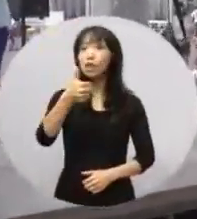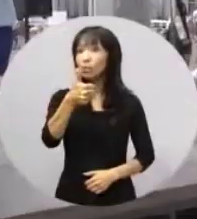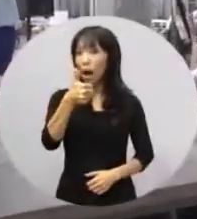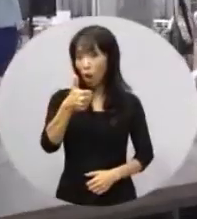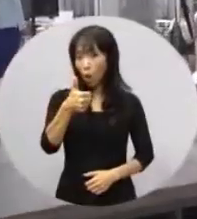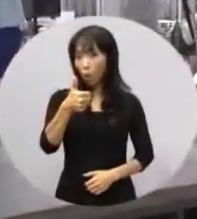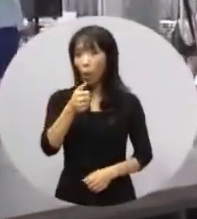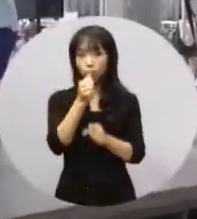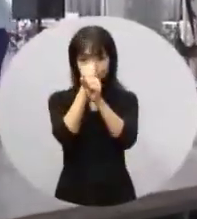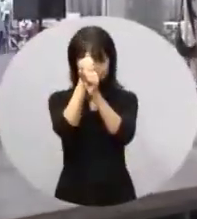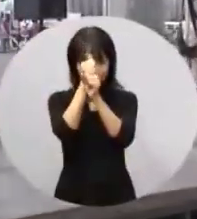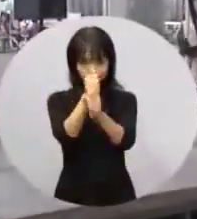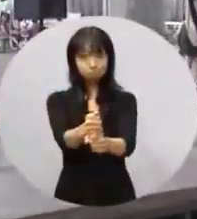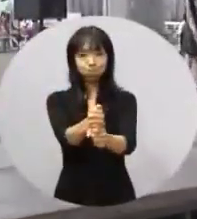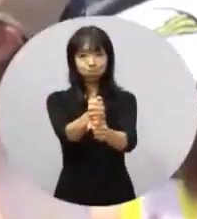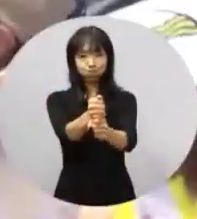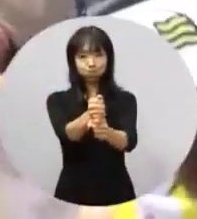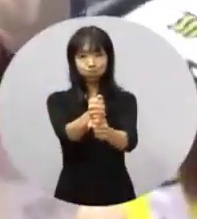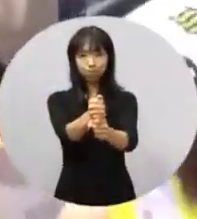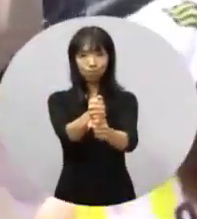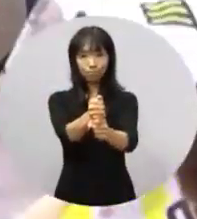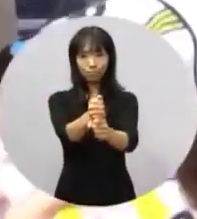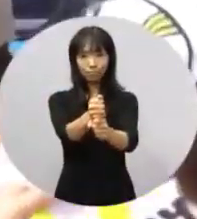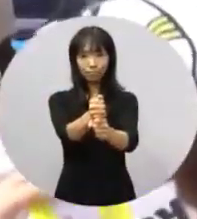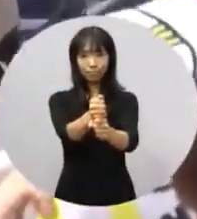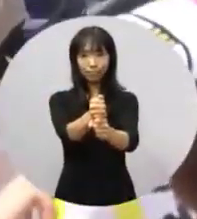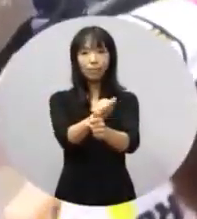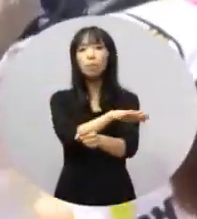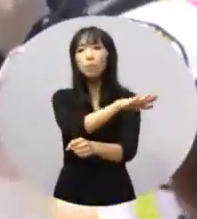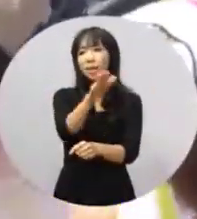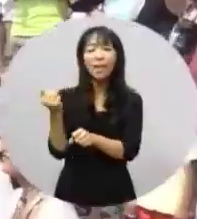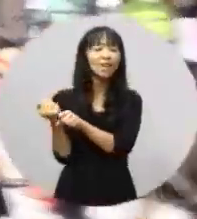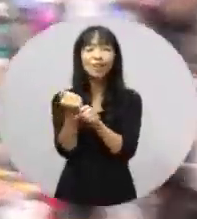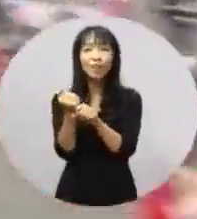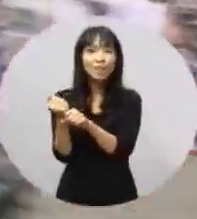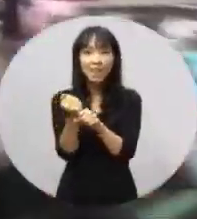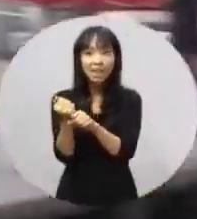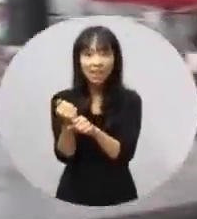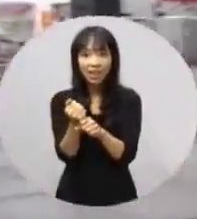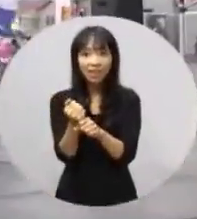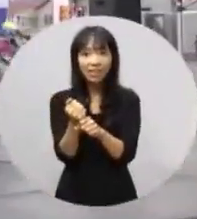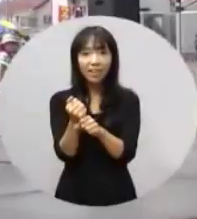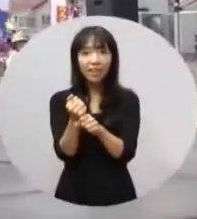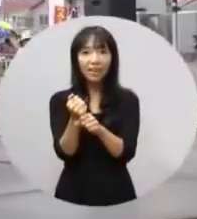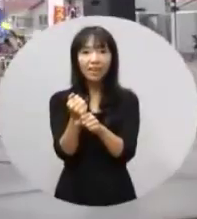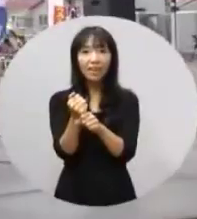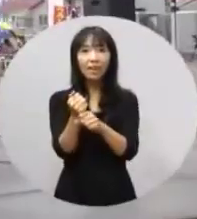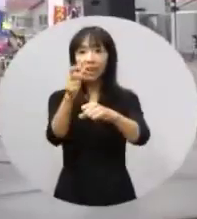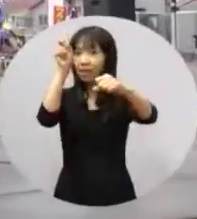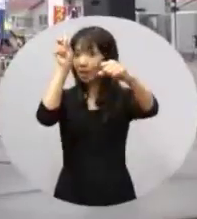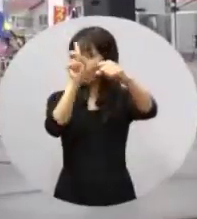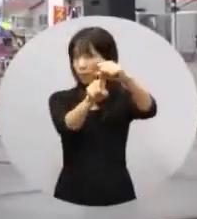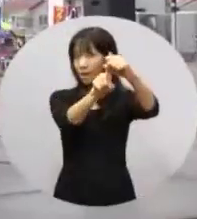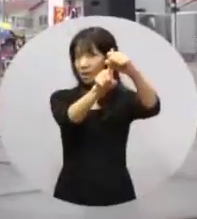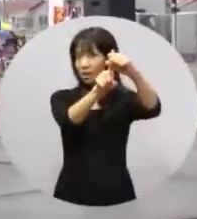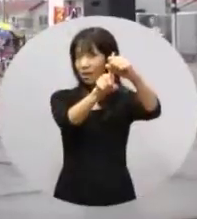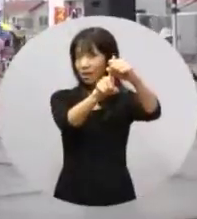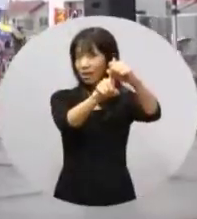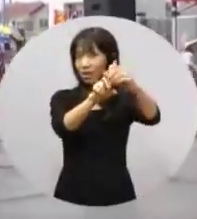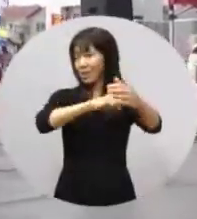村もんスイカ割りに挑戦あっみんなの声援を受けてい